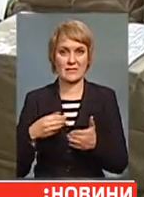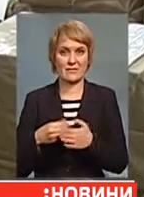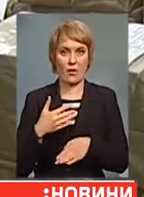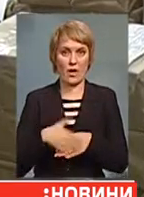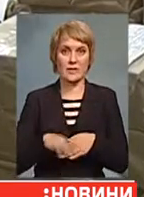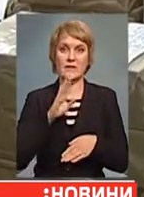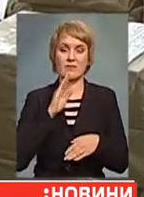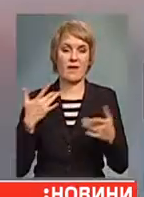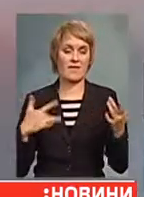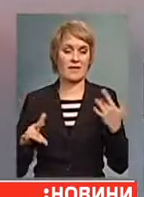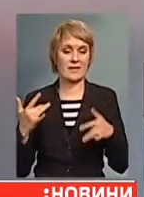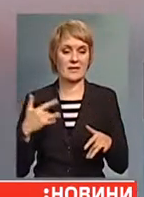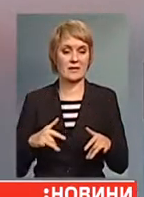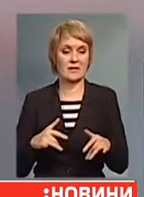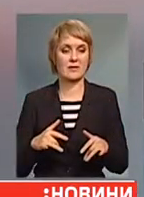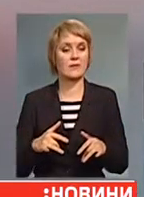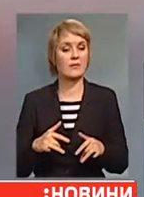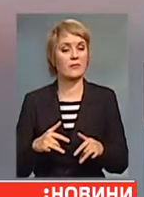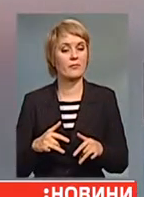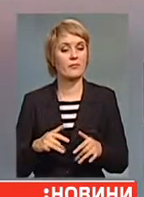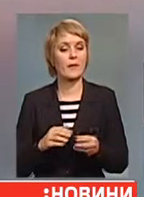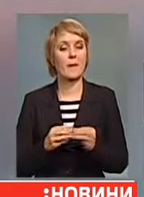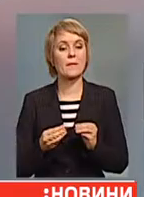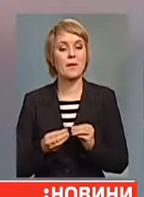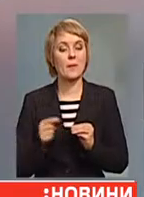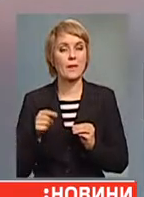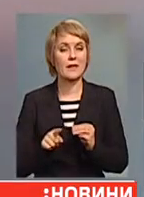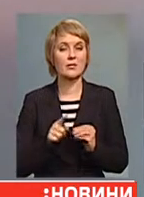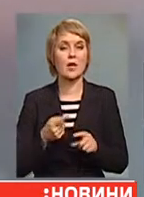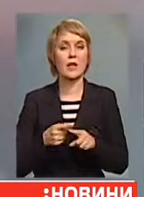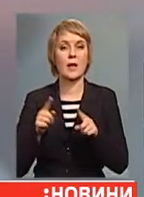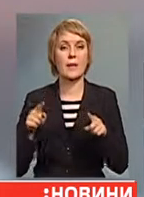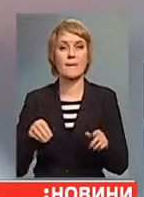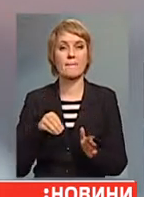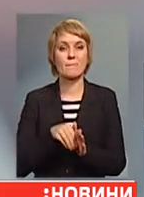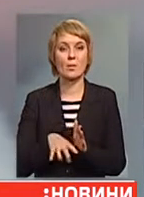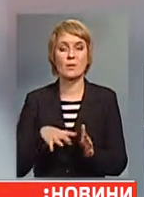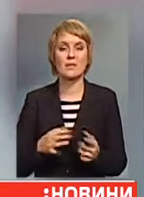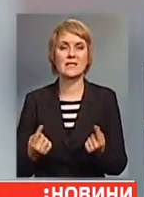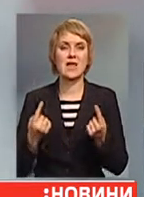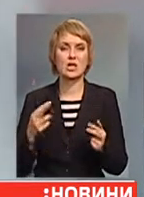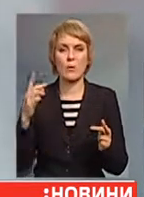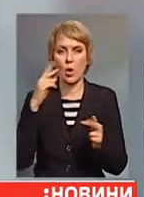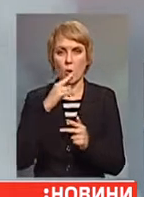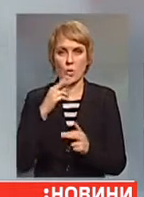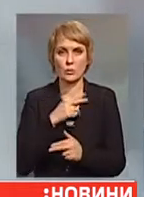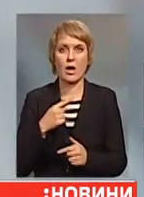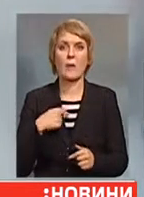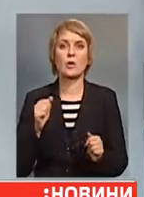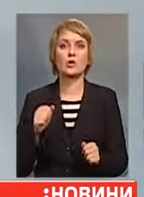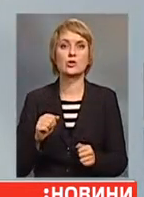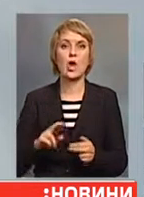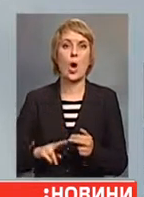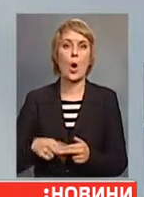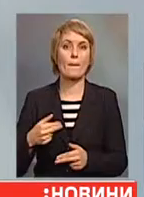адресу вона відкидає. Проблема в тому, що дані бюлетені у нас були написані з ошибками. Таким образом ми повинні компенсувати, якщо